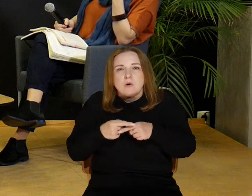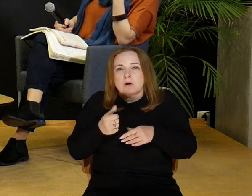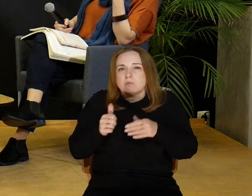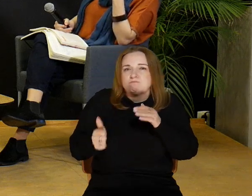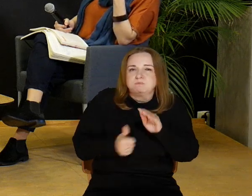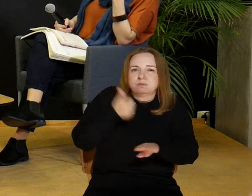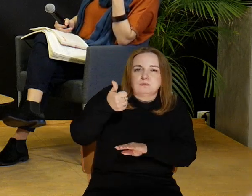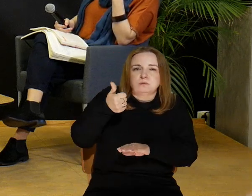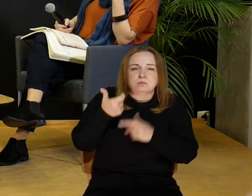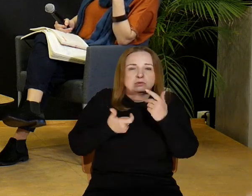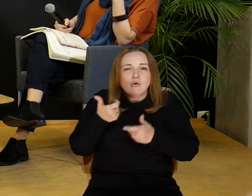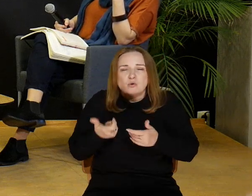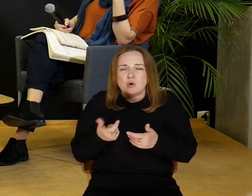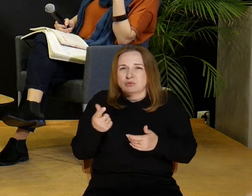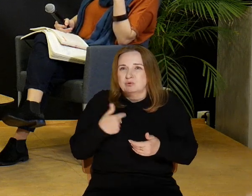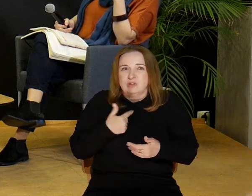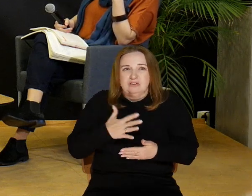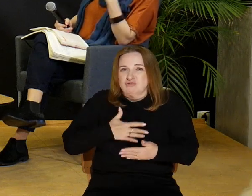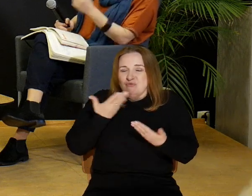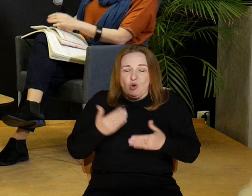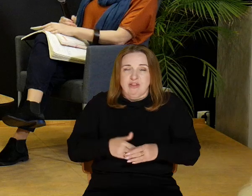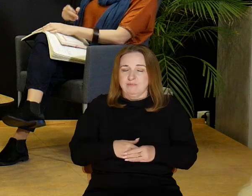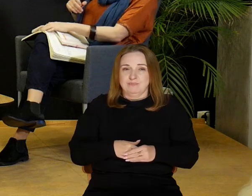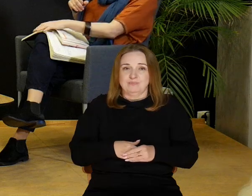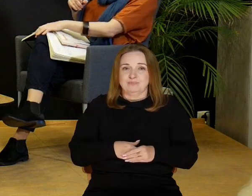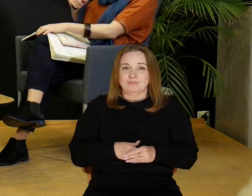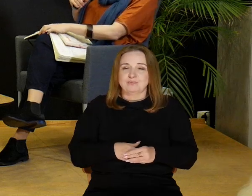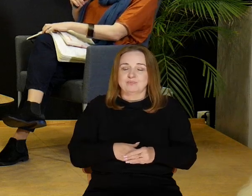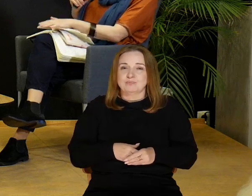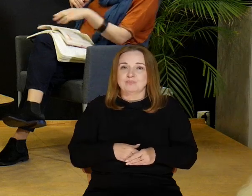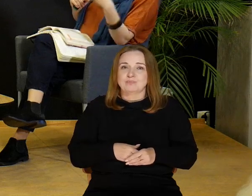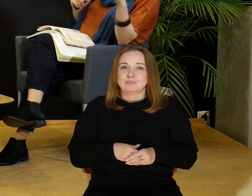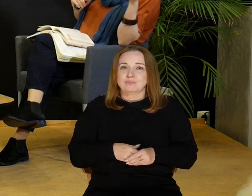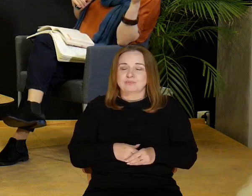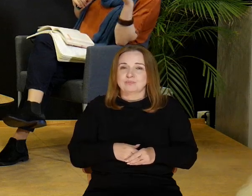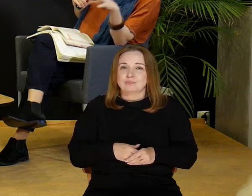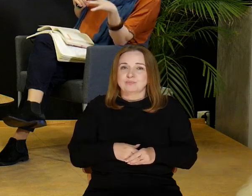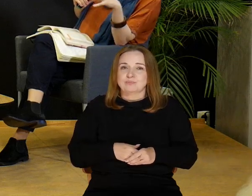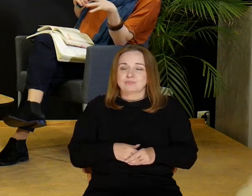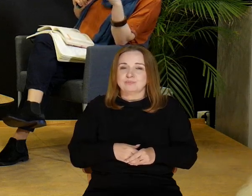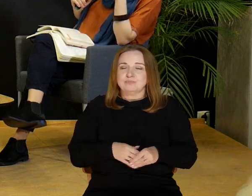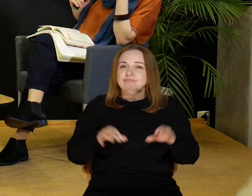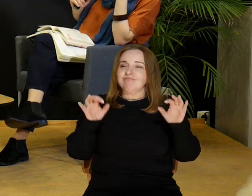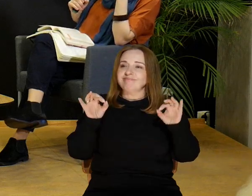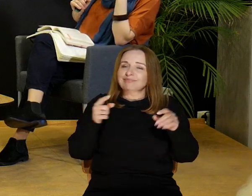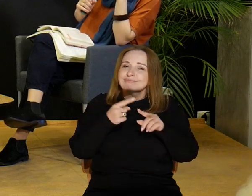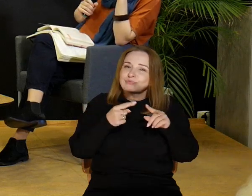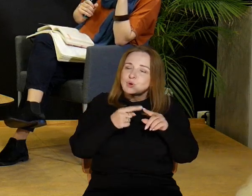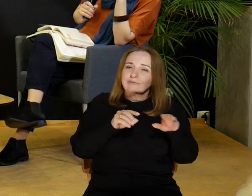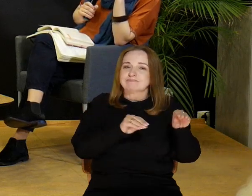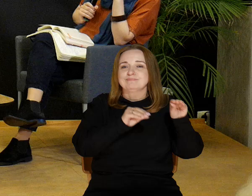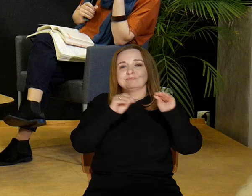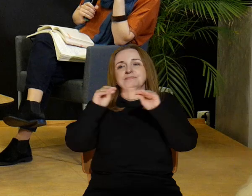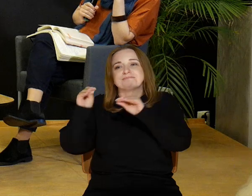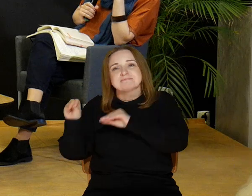ciągle funkcjonuje. To mnie bardzo dziwi. Teraz się przenosimy trochę w te czasy teraźniejsze,